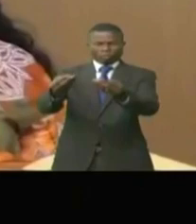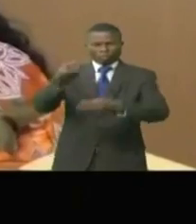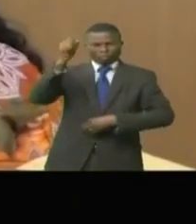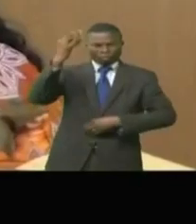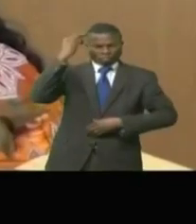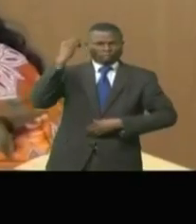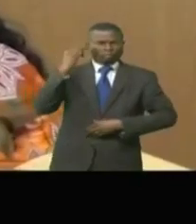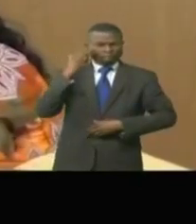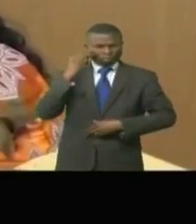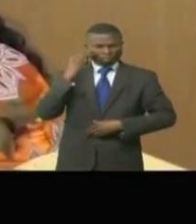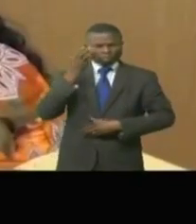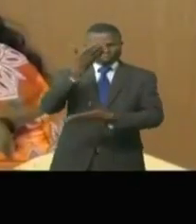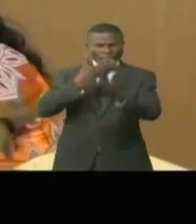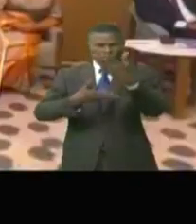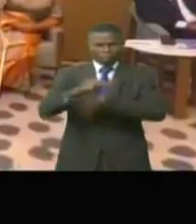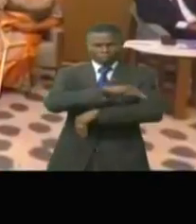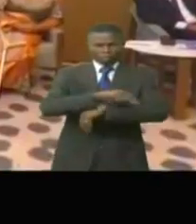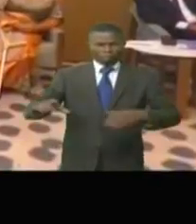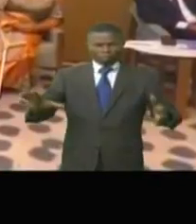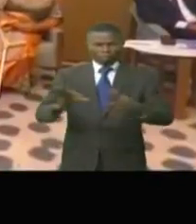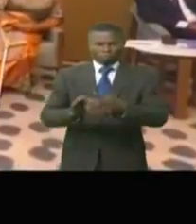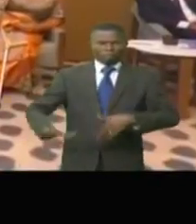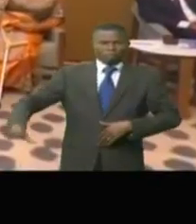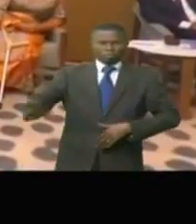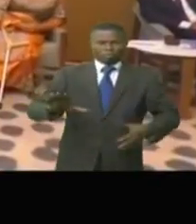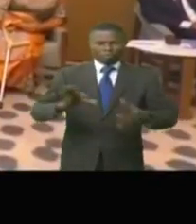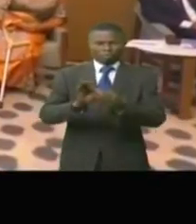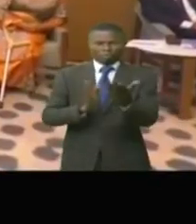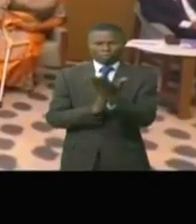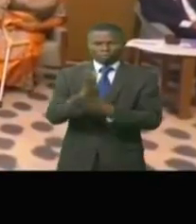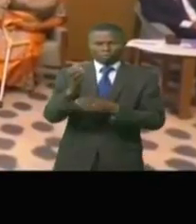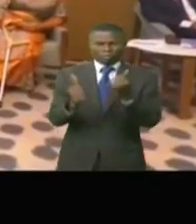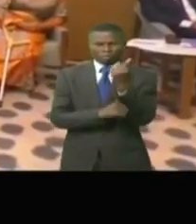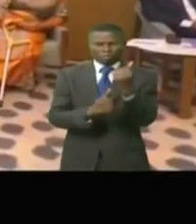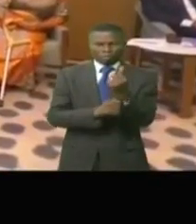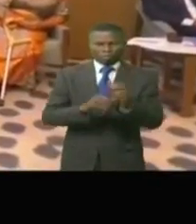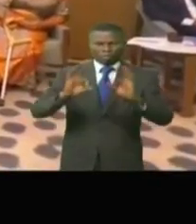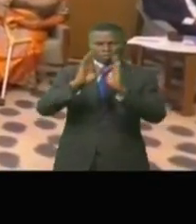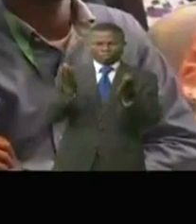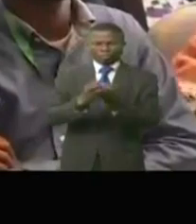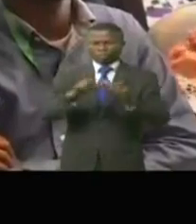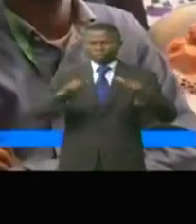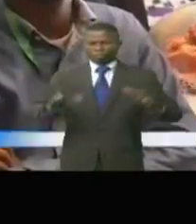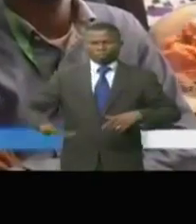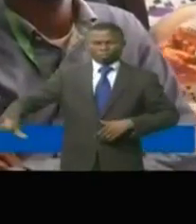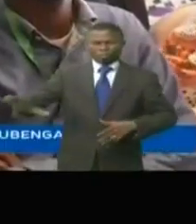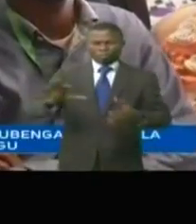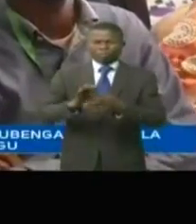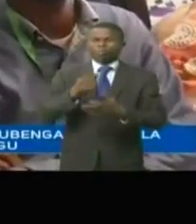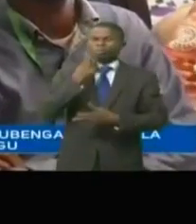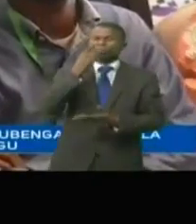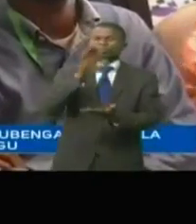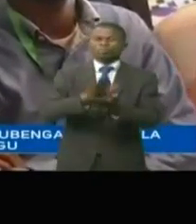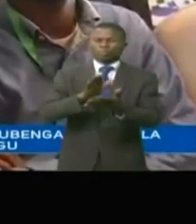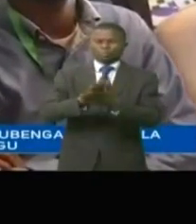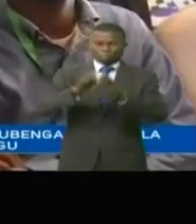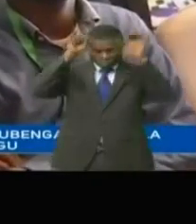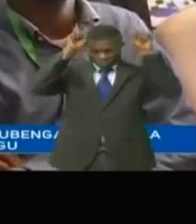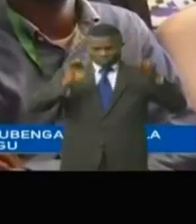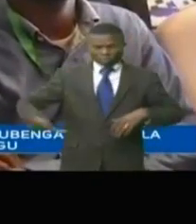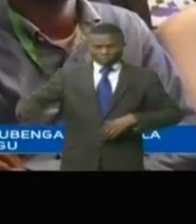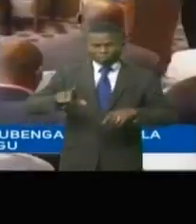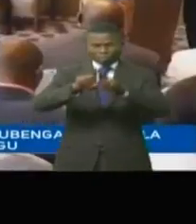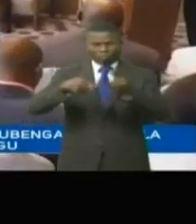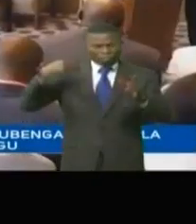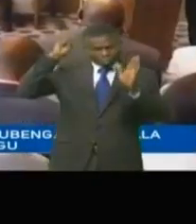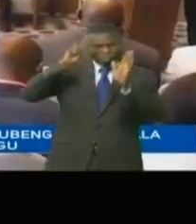ministre, représenté par les bureaux conjoints des Nations Unies aux droits de l'homme. La grande famille des Nations Unies a remercié les chefs de l'État et du